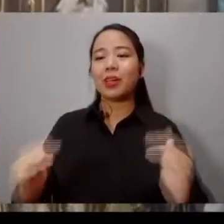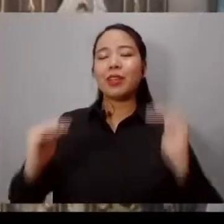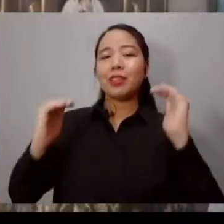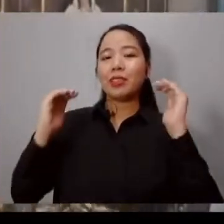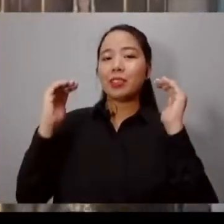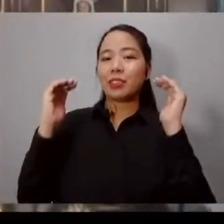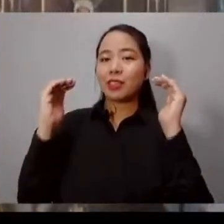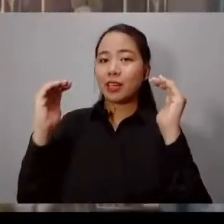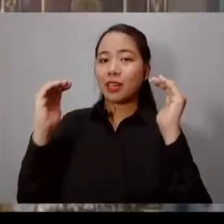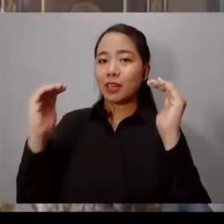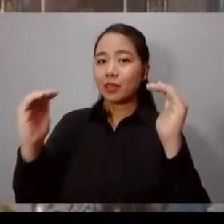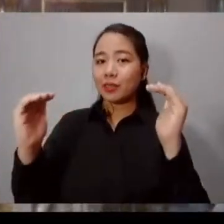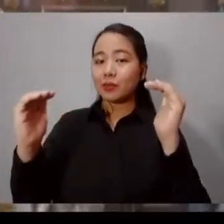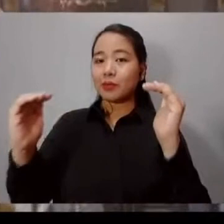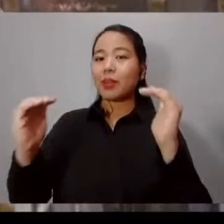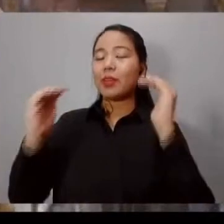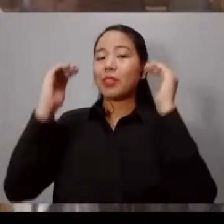kita